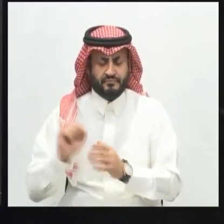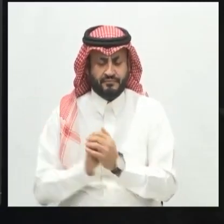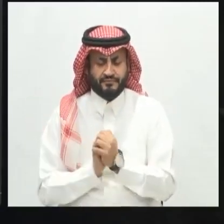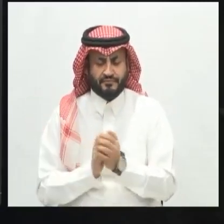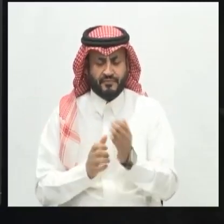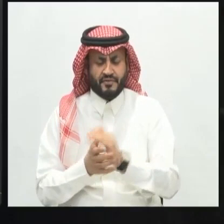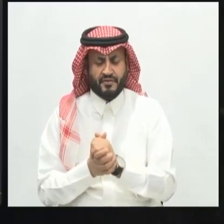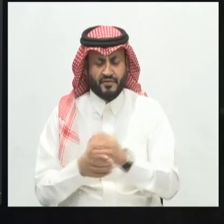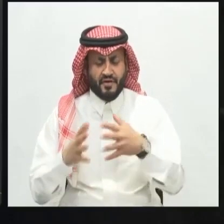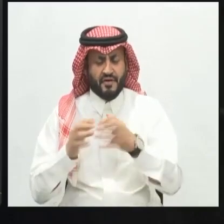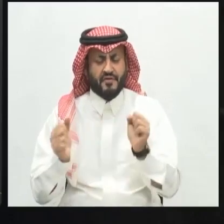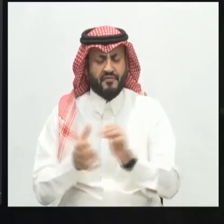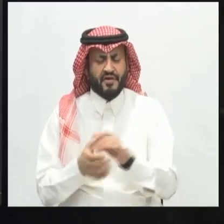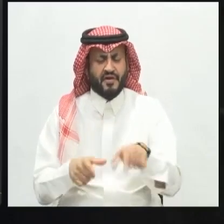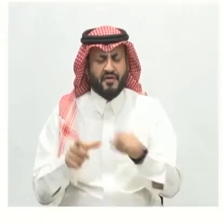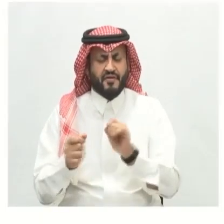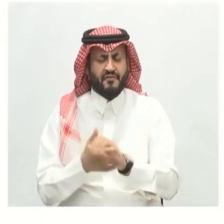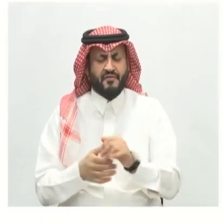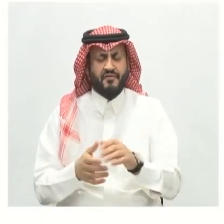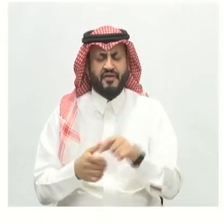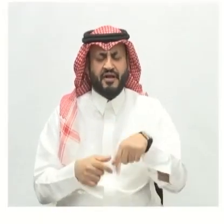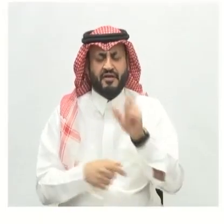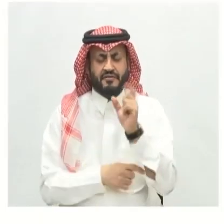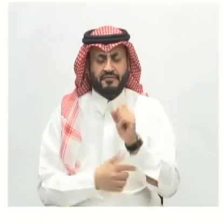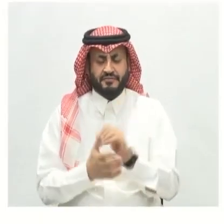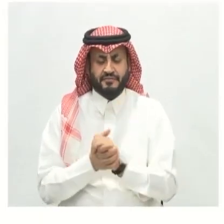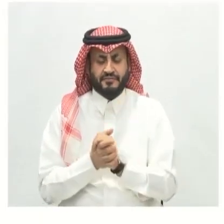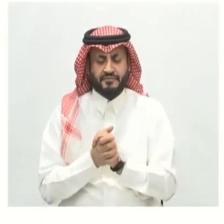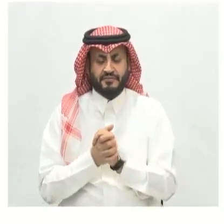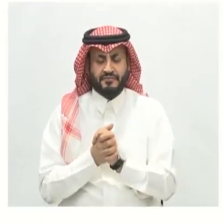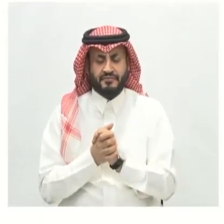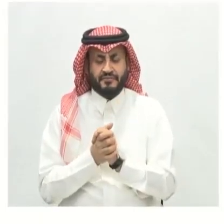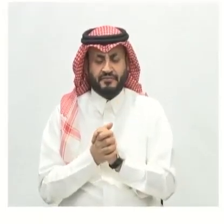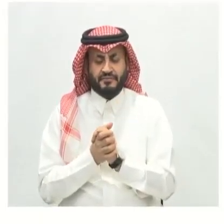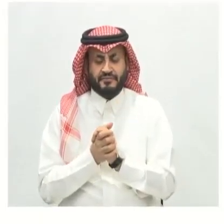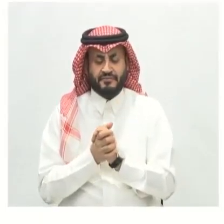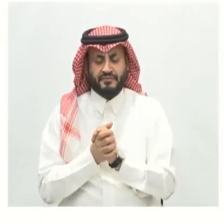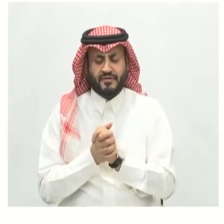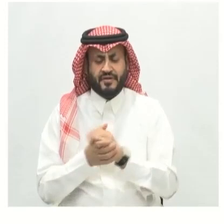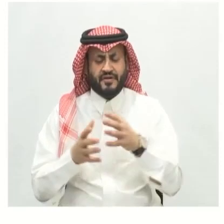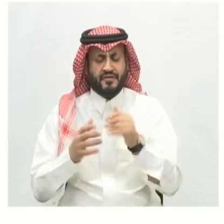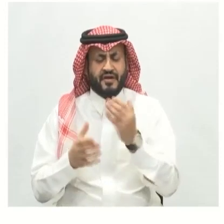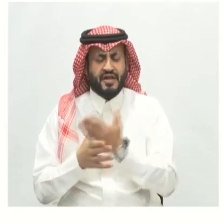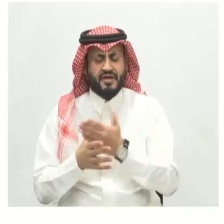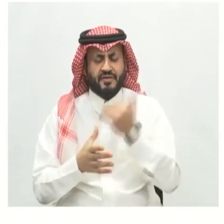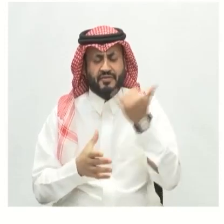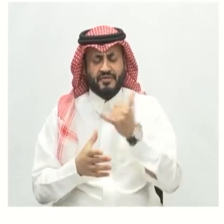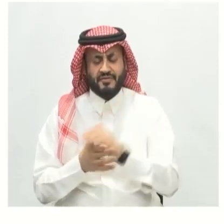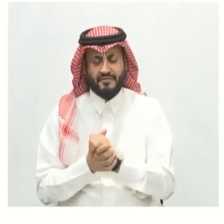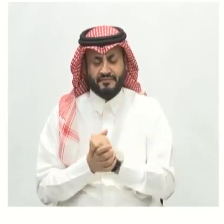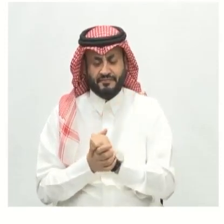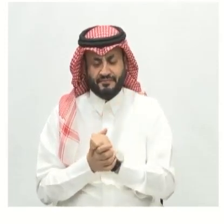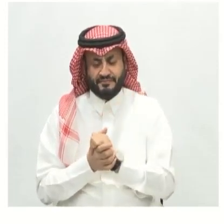المصادر الاساسيه لاشتقاق الانظمه في الاسلام وان اعلل اهميه النظام هذه حققناها في الدرس